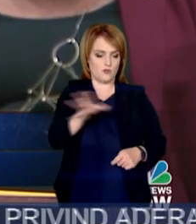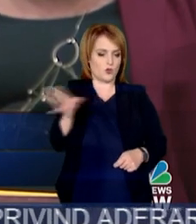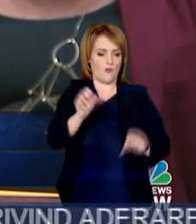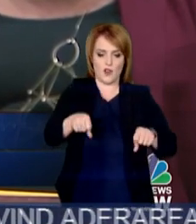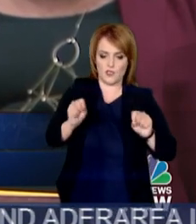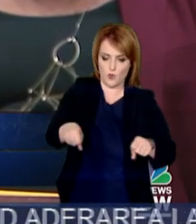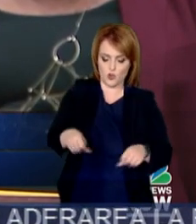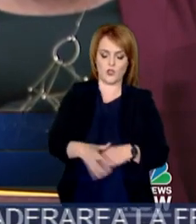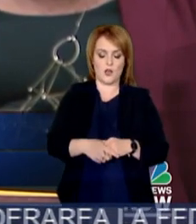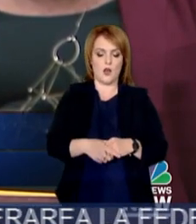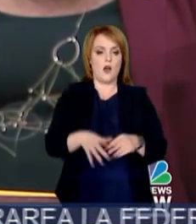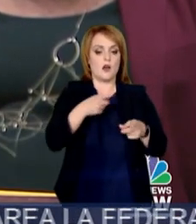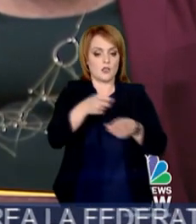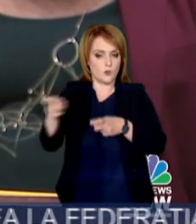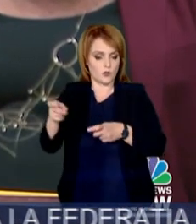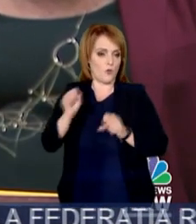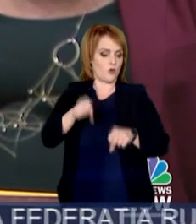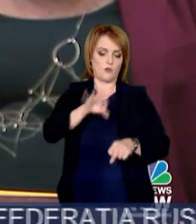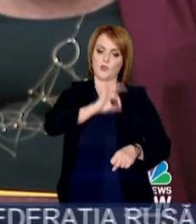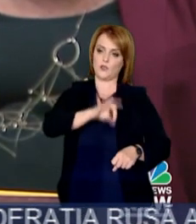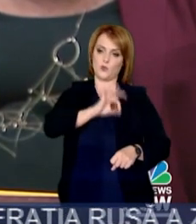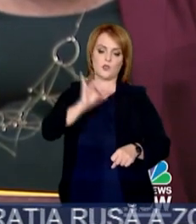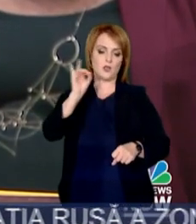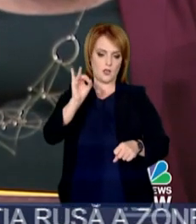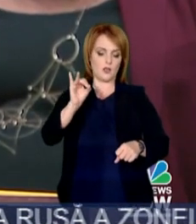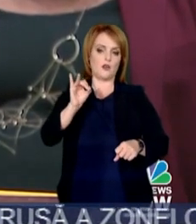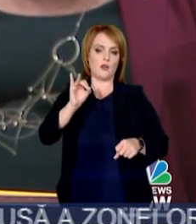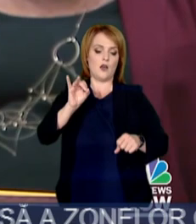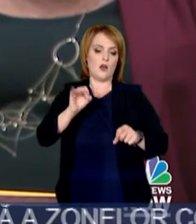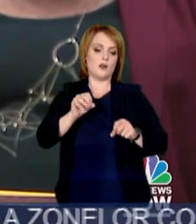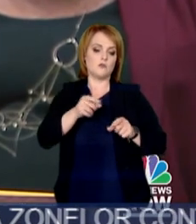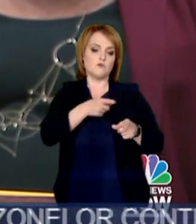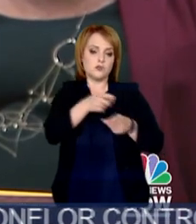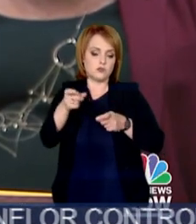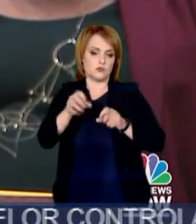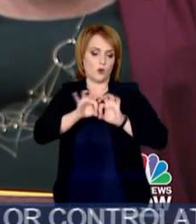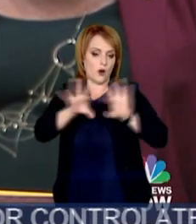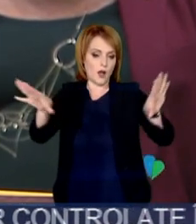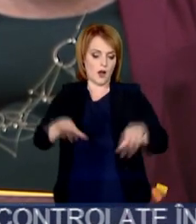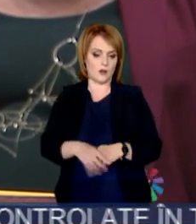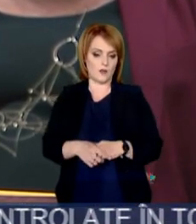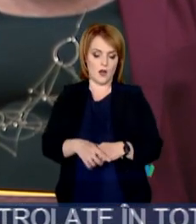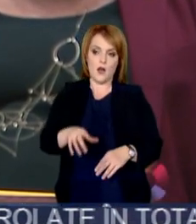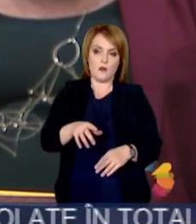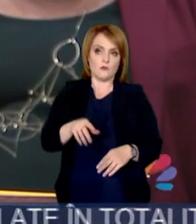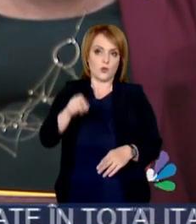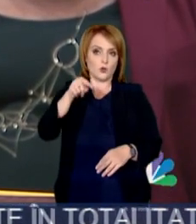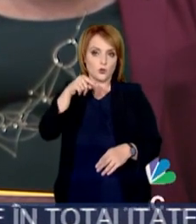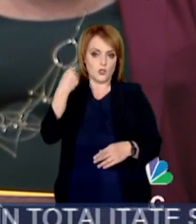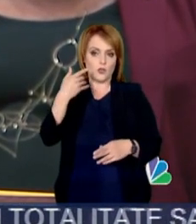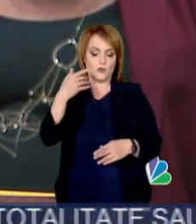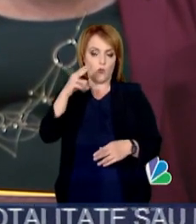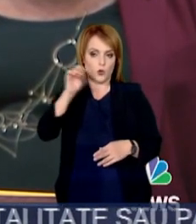citat încheiat drept răspuns la amenințări față de integritatea teritorială e cu atât mai mult un pericol pentru că Rusia